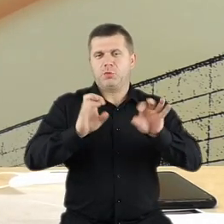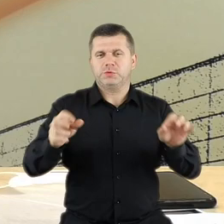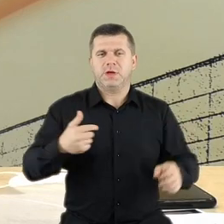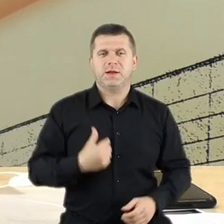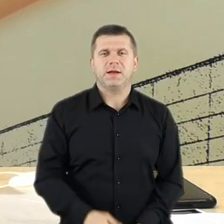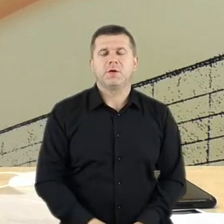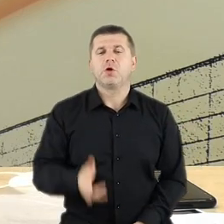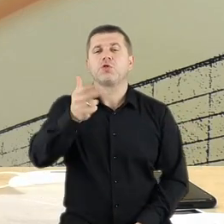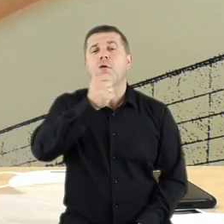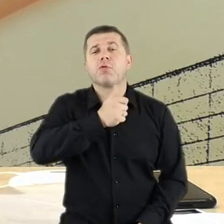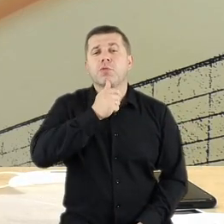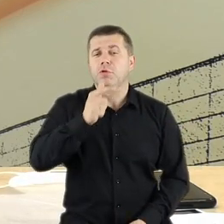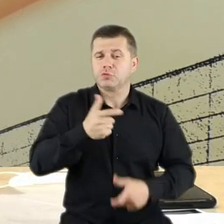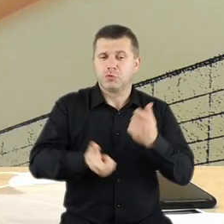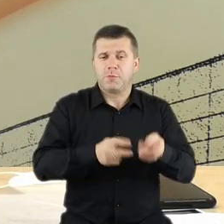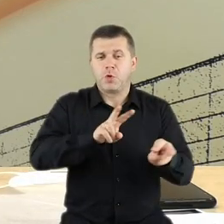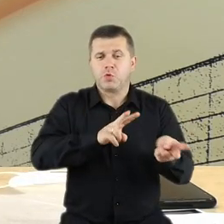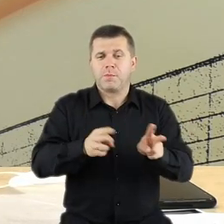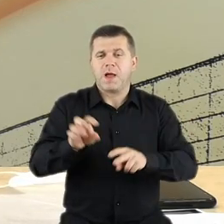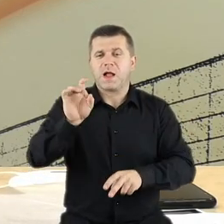na kto przetłumaczy